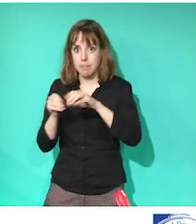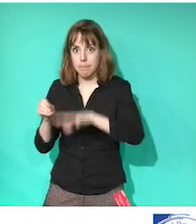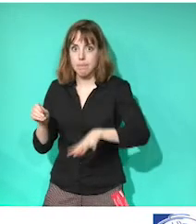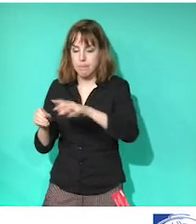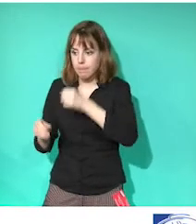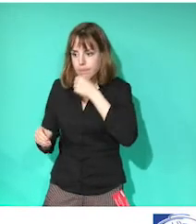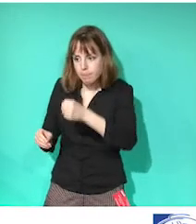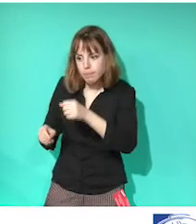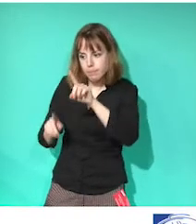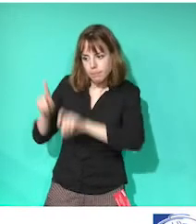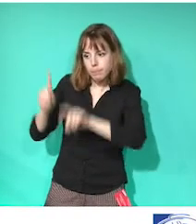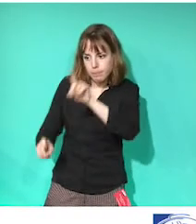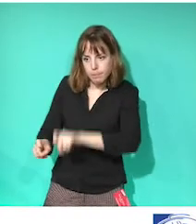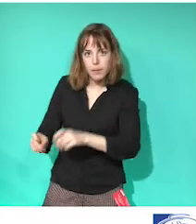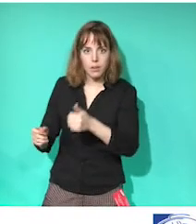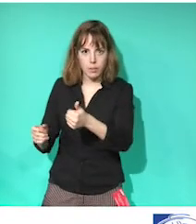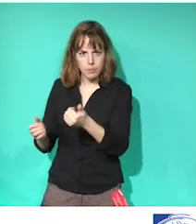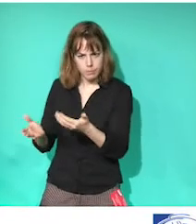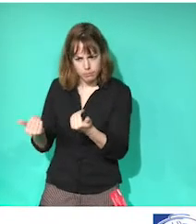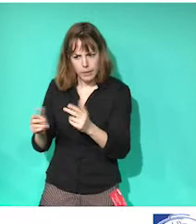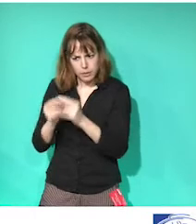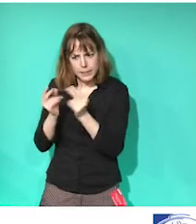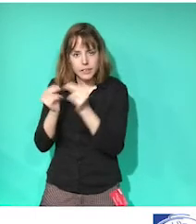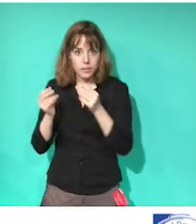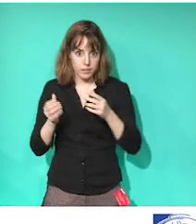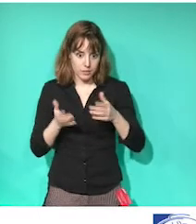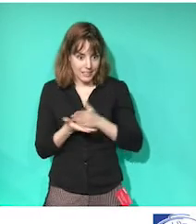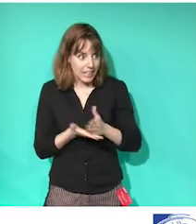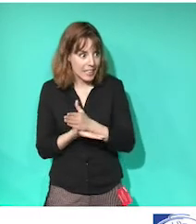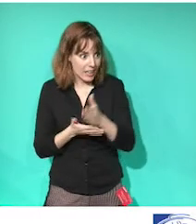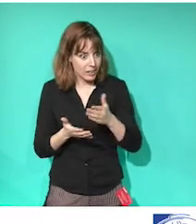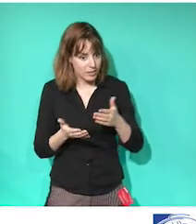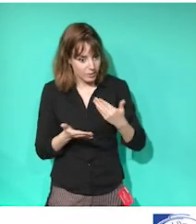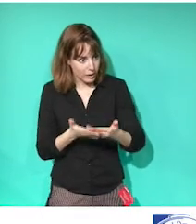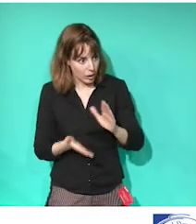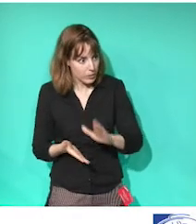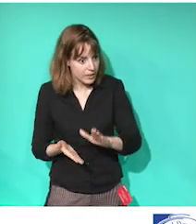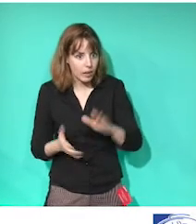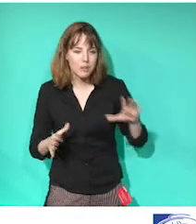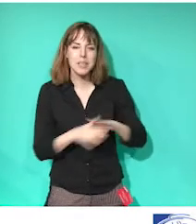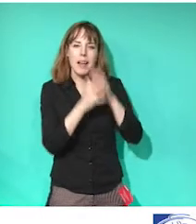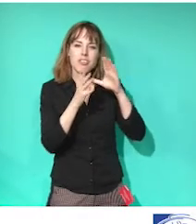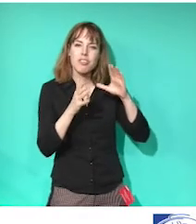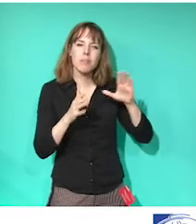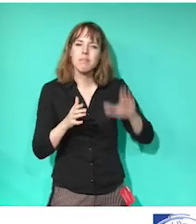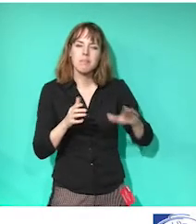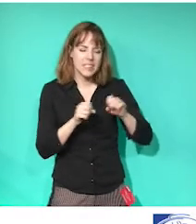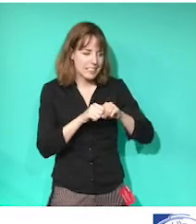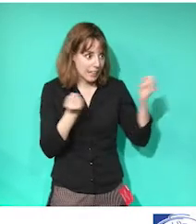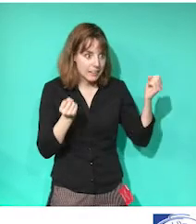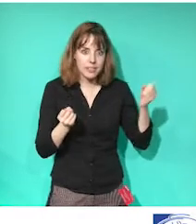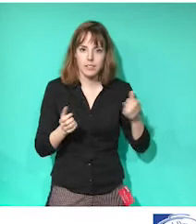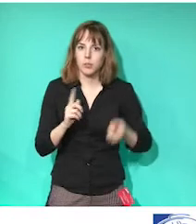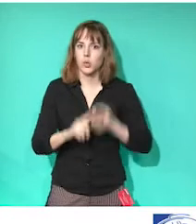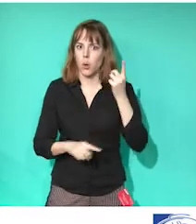leur carrière a pu se développer et pour cibler des femmes. Et on disait, venez nous rejoindre. Et je crois que ça, c'est des choses concrètes qui vont à un moment